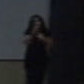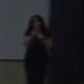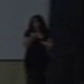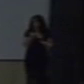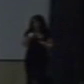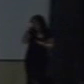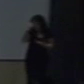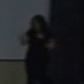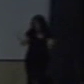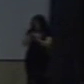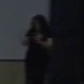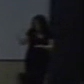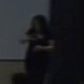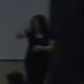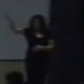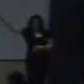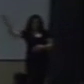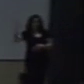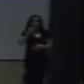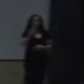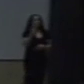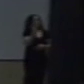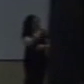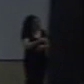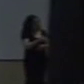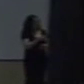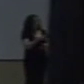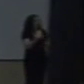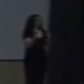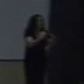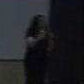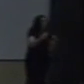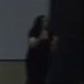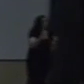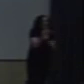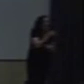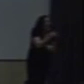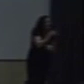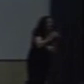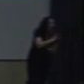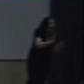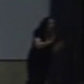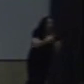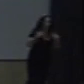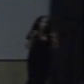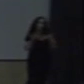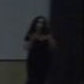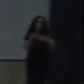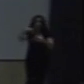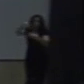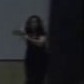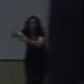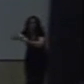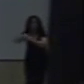no? Local i de denúncia social, no? Ens parlàvem tota l'estona del què, del què, del què, i no estem parlant del com i, ni del contingut. Ni del contingut,